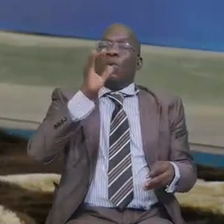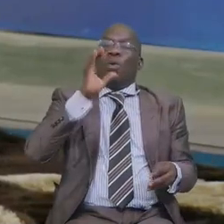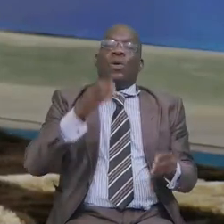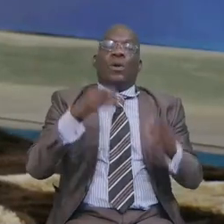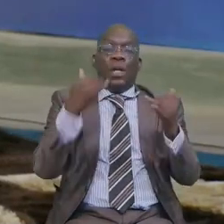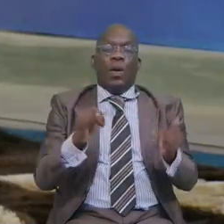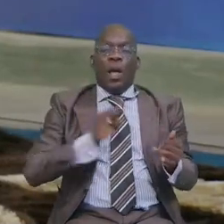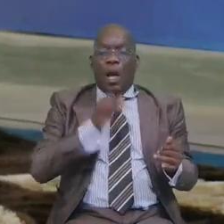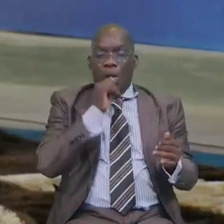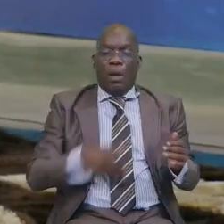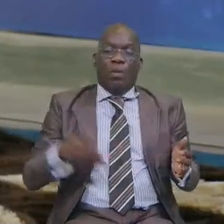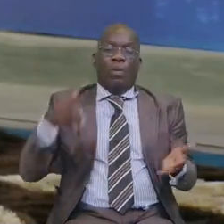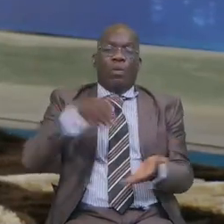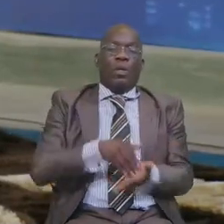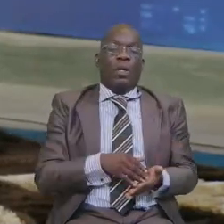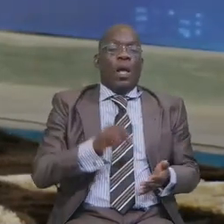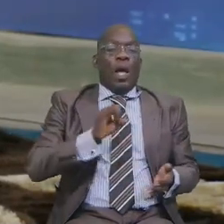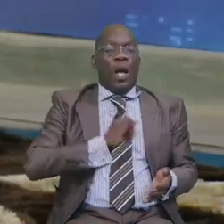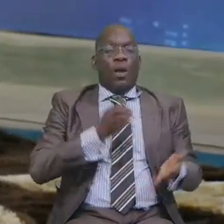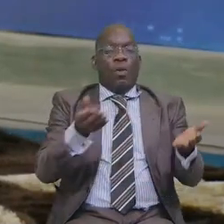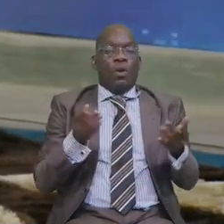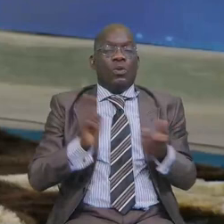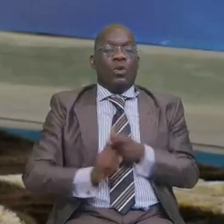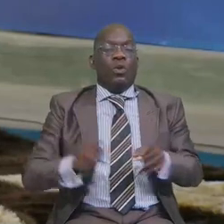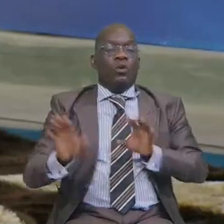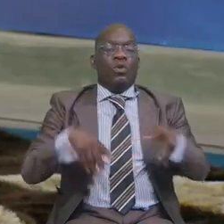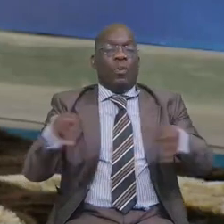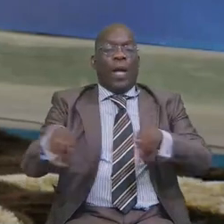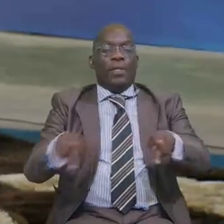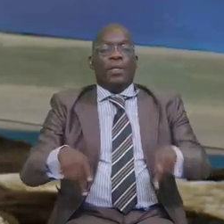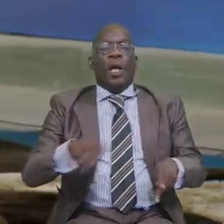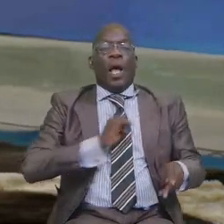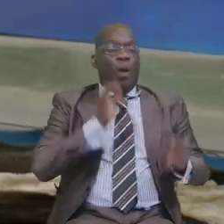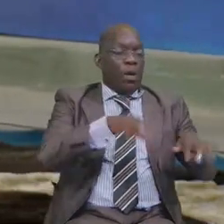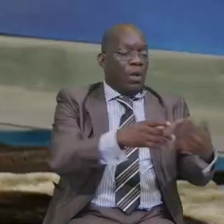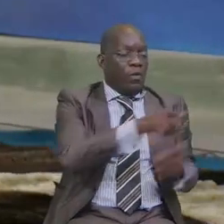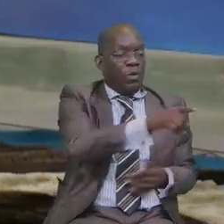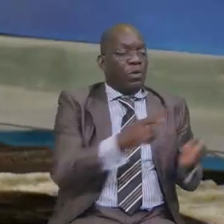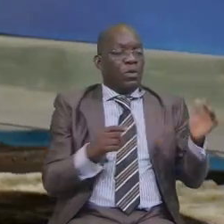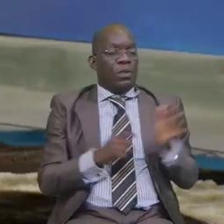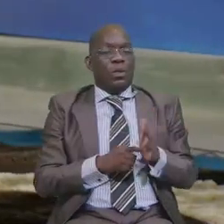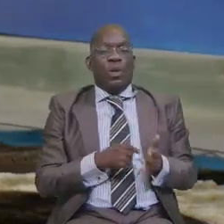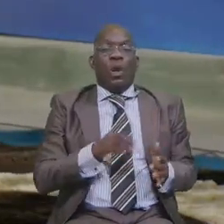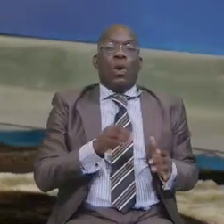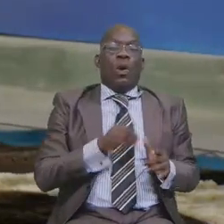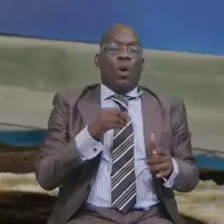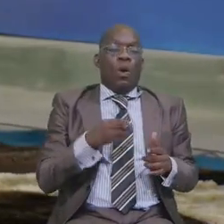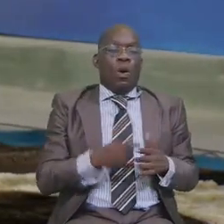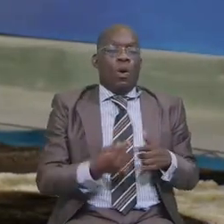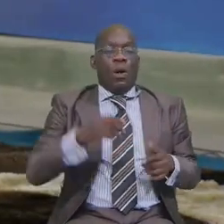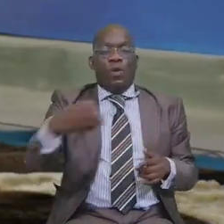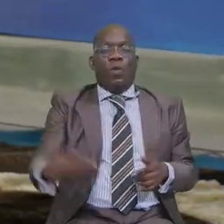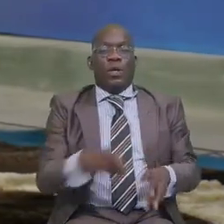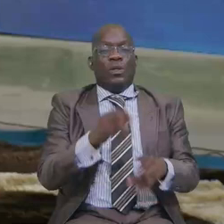Maintenant, je vais te donner ceci et vais organiser une fête. Et tu appelles quelqu'un pour